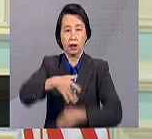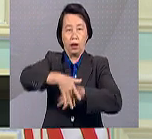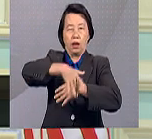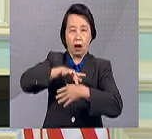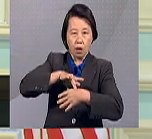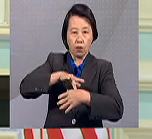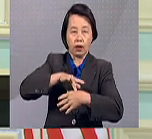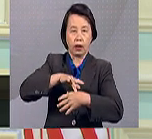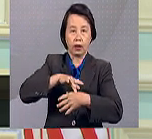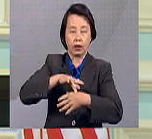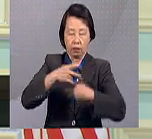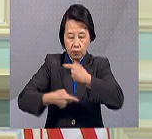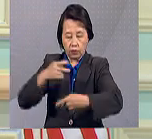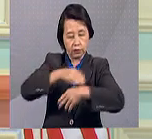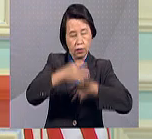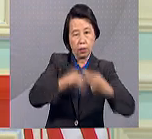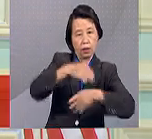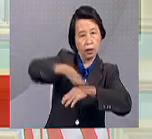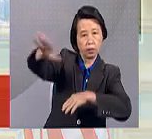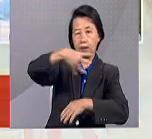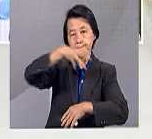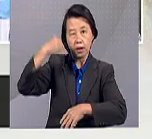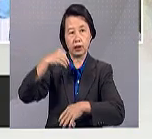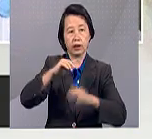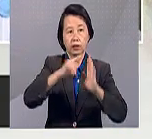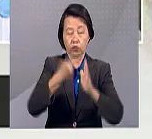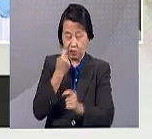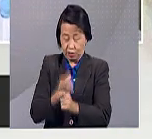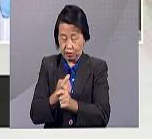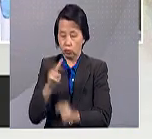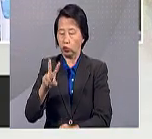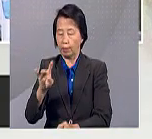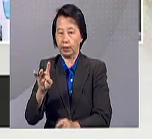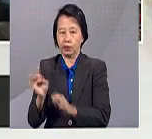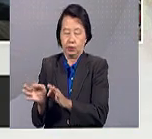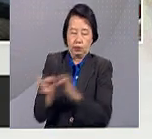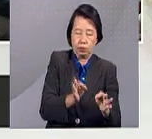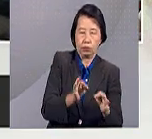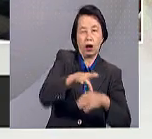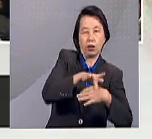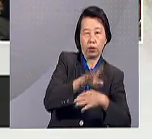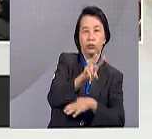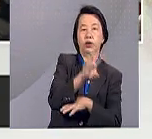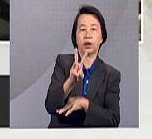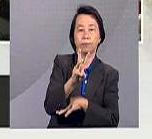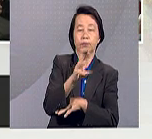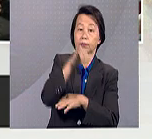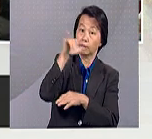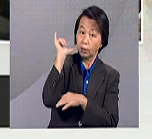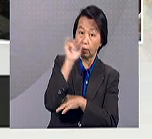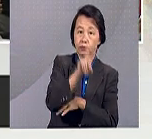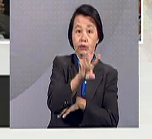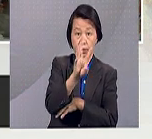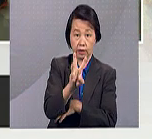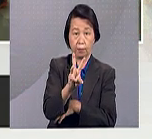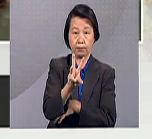awalkan proses penghantaran pulang. Mula-mula ditetapkan 28, kita awalkan kepada 26. Jadi semalam 26 hari